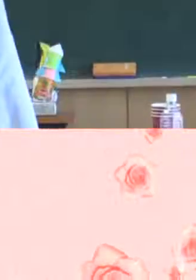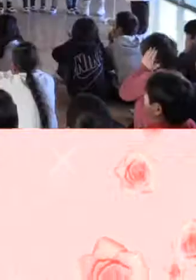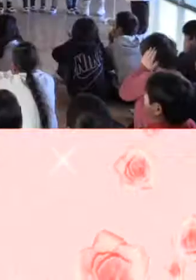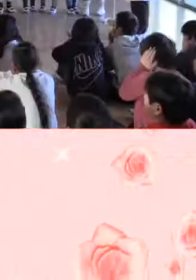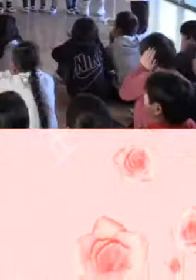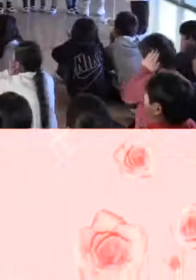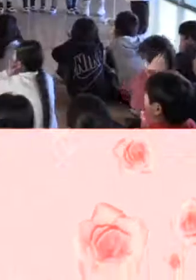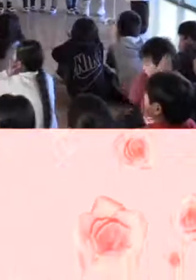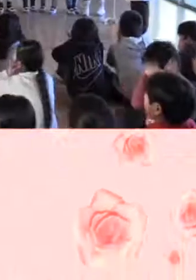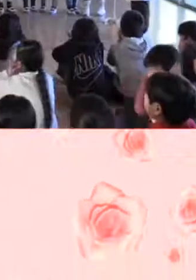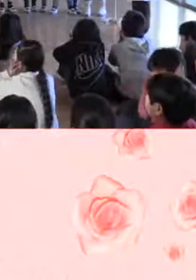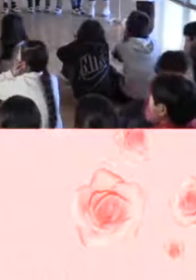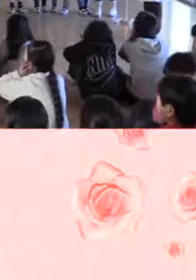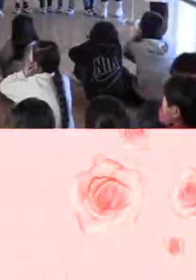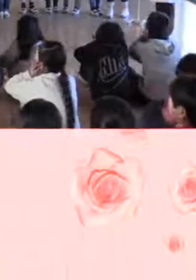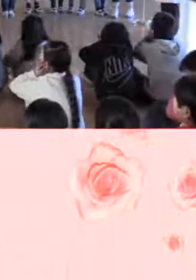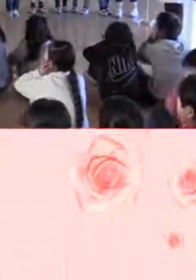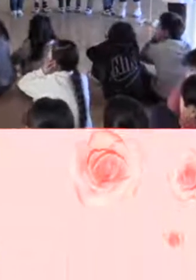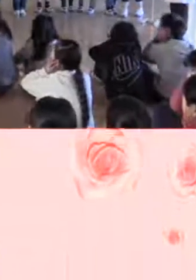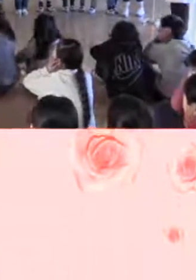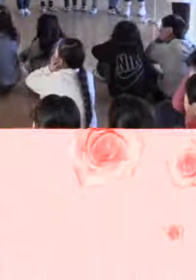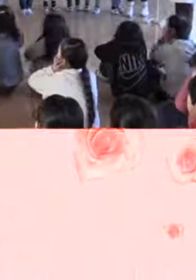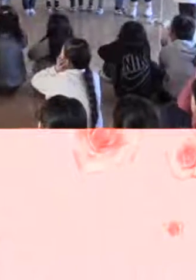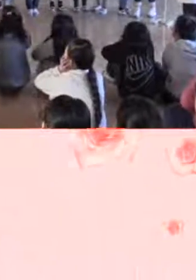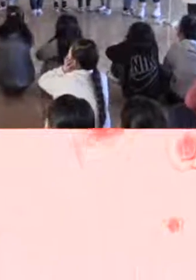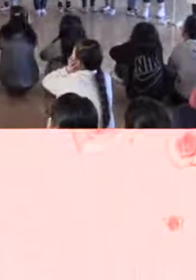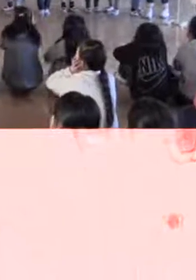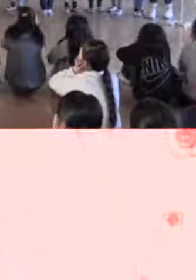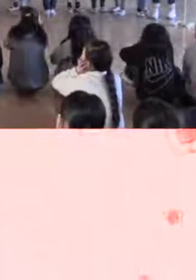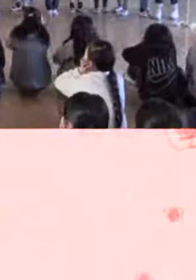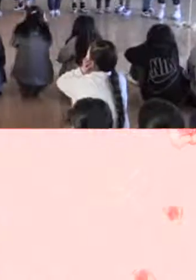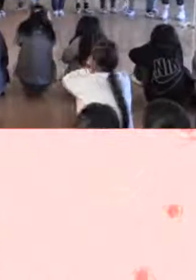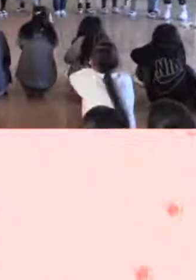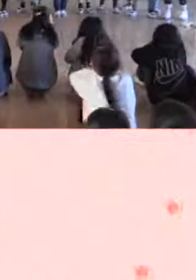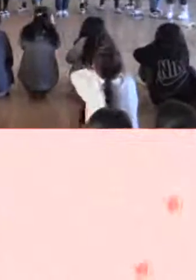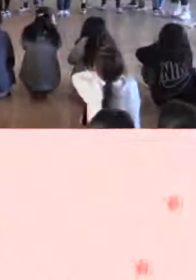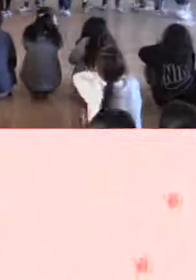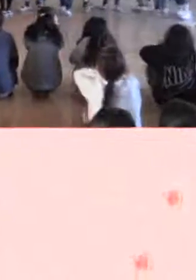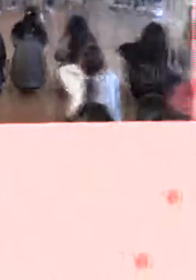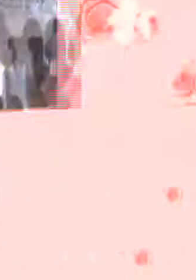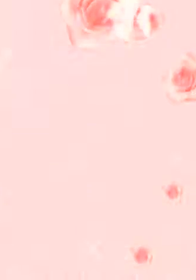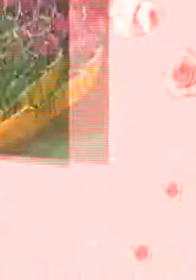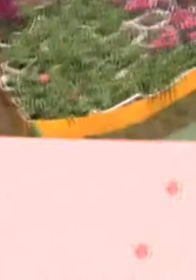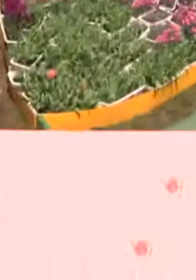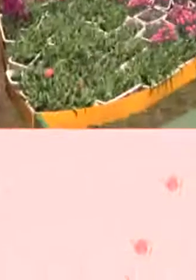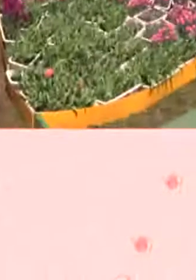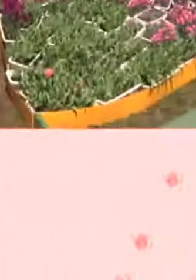谷小学校で行われた出張サイエンスショーの様子をお伝えします。